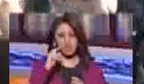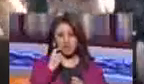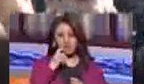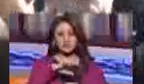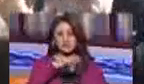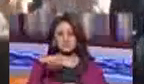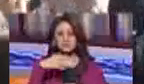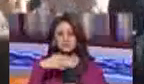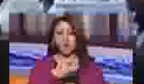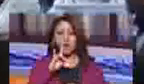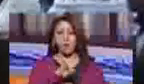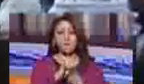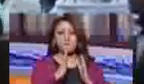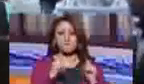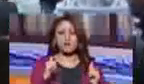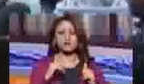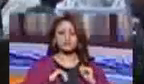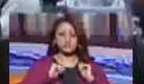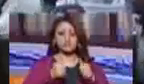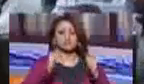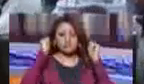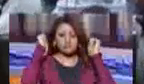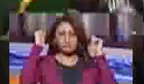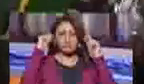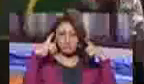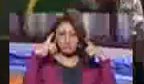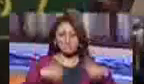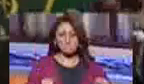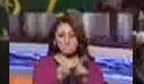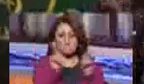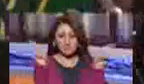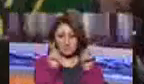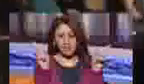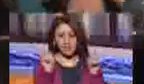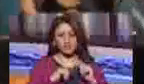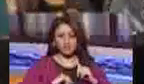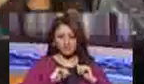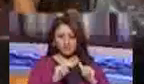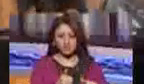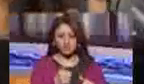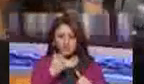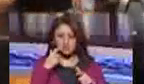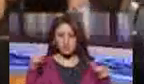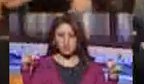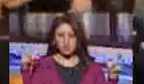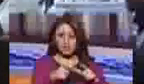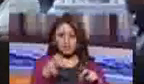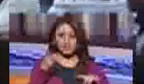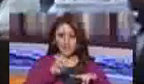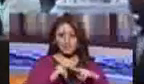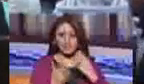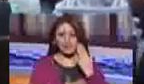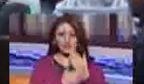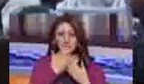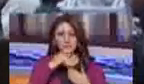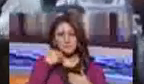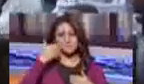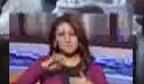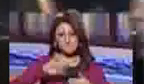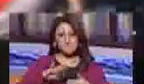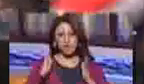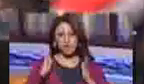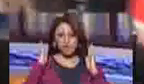حب مصر، وتفرقا في الميادين، واليوم اجتمعا من جديد في جنازة